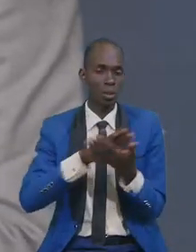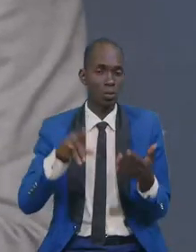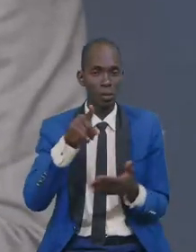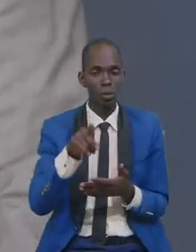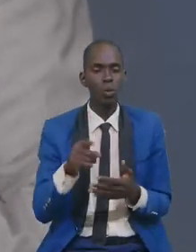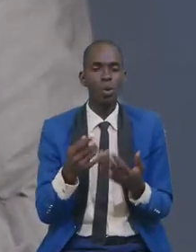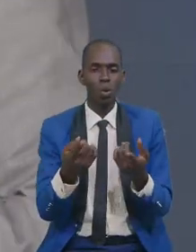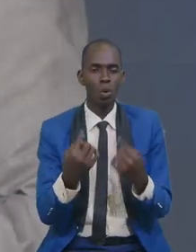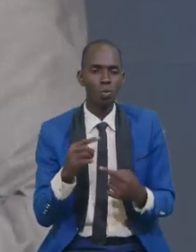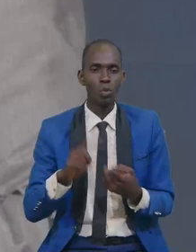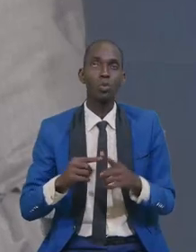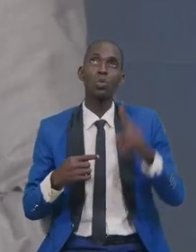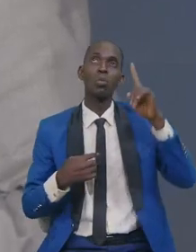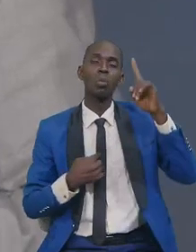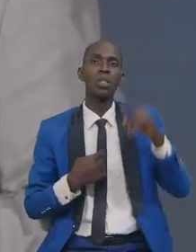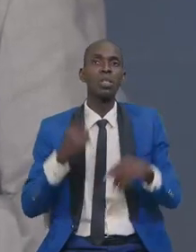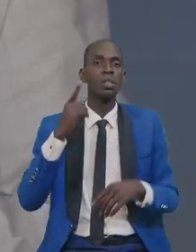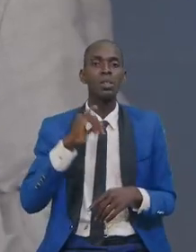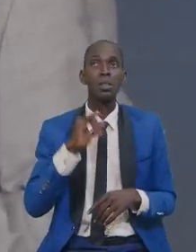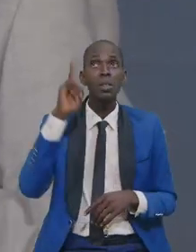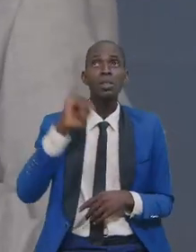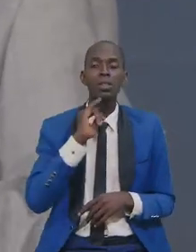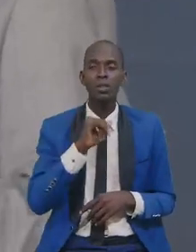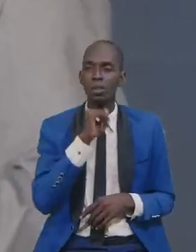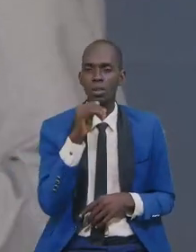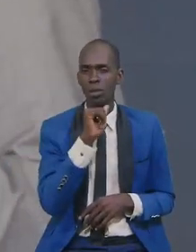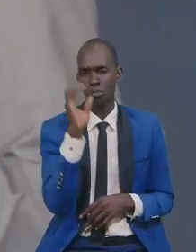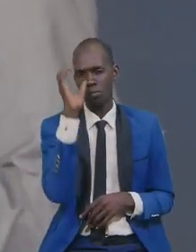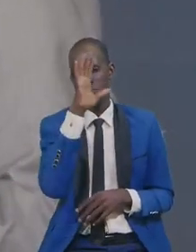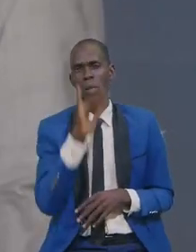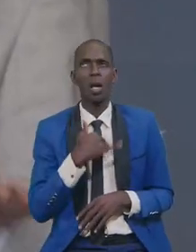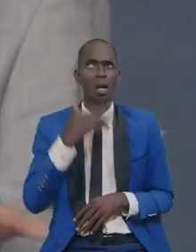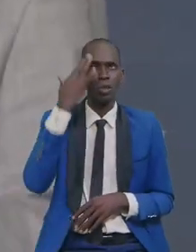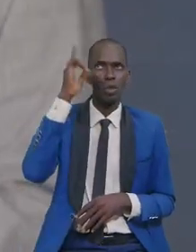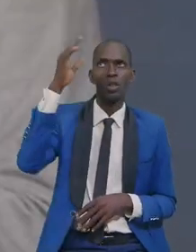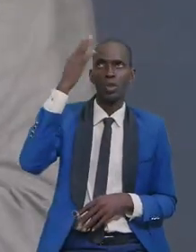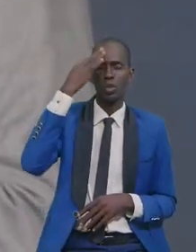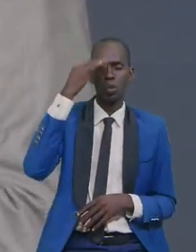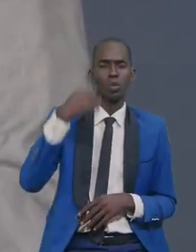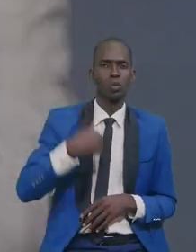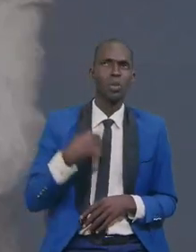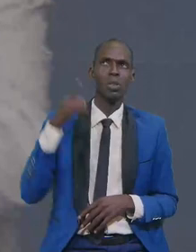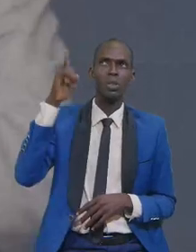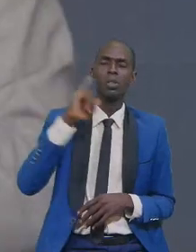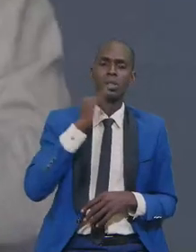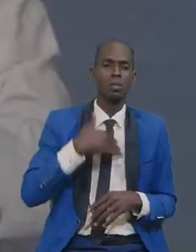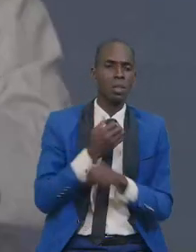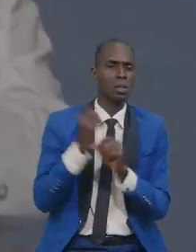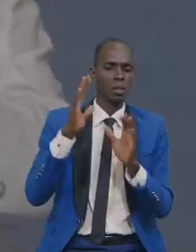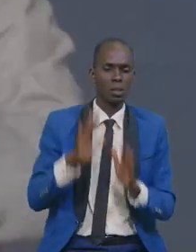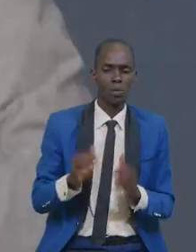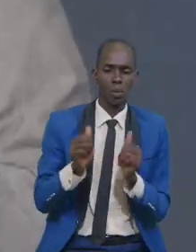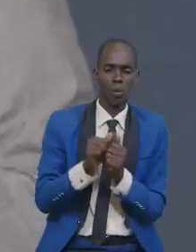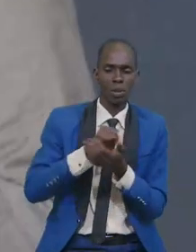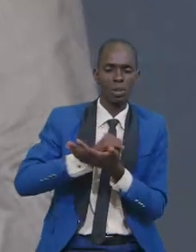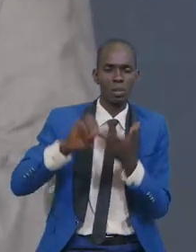Qu'ils viennent à moi. Il n'est plus un étranger pour moi. Je le connais, il me connaît. Il est sauvé, il est celui